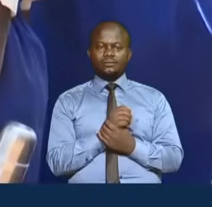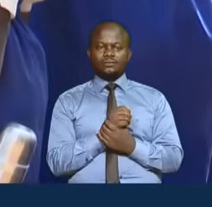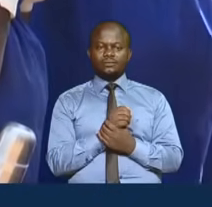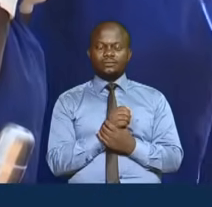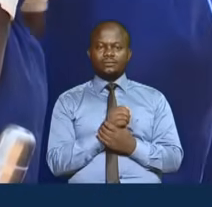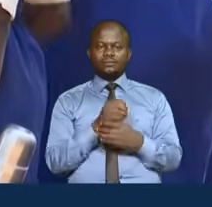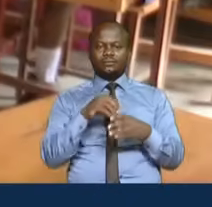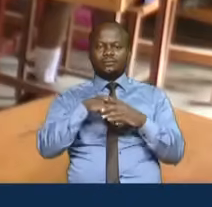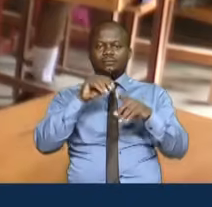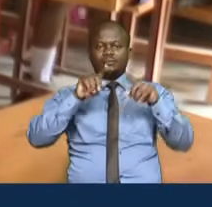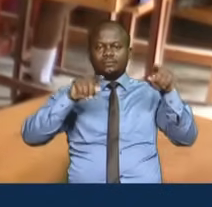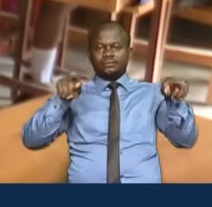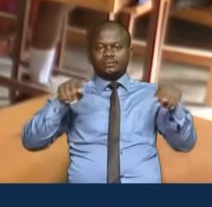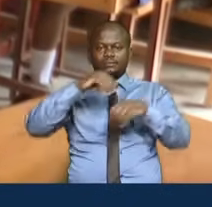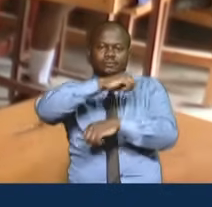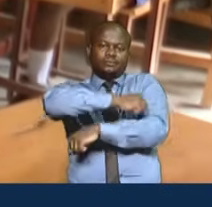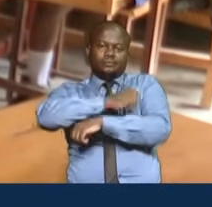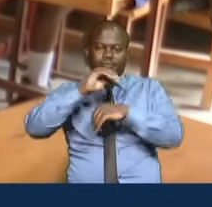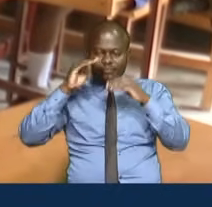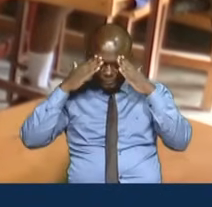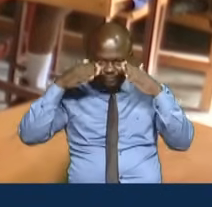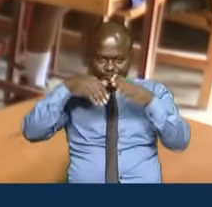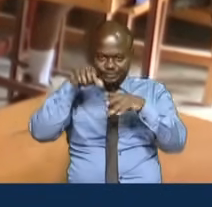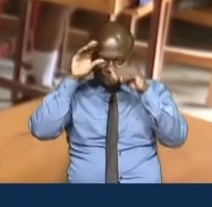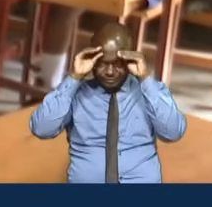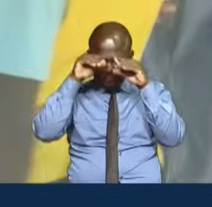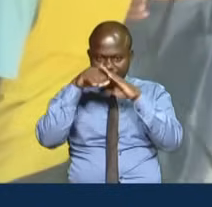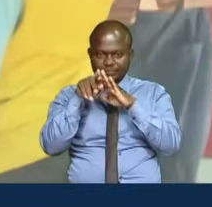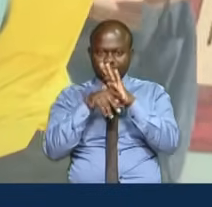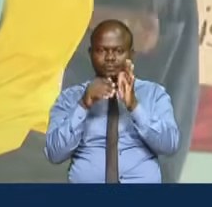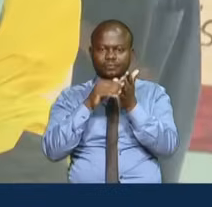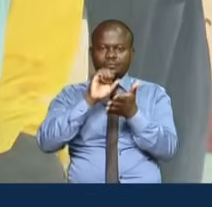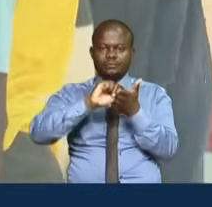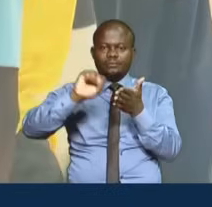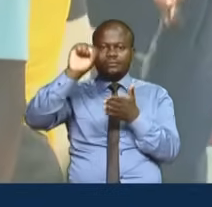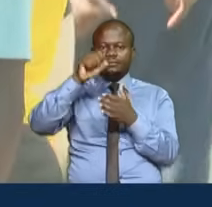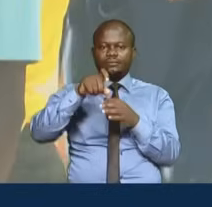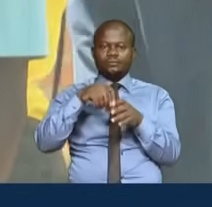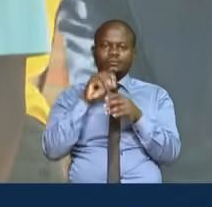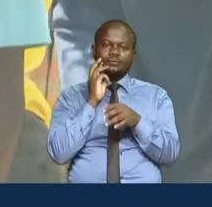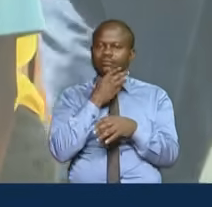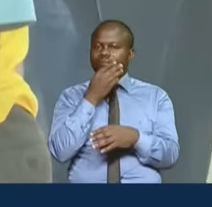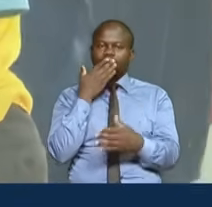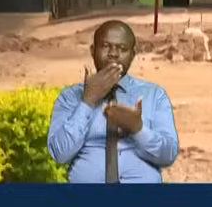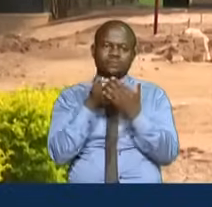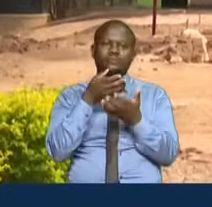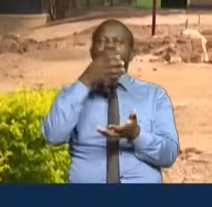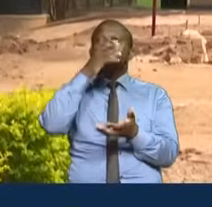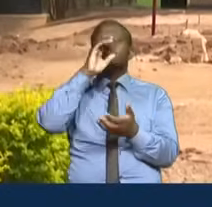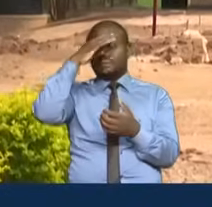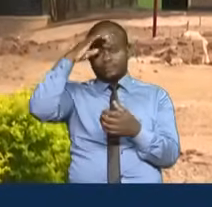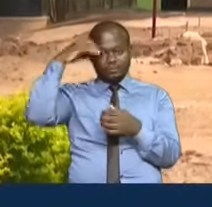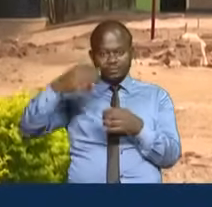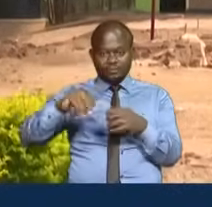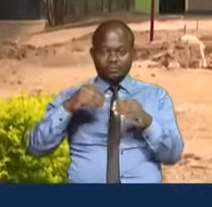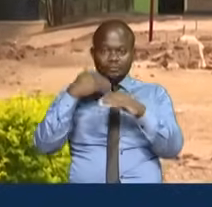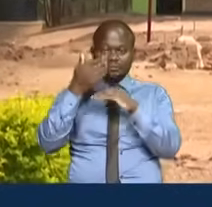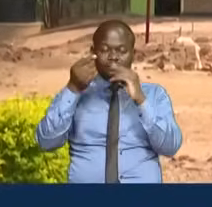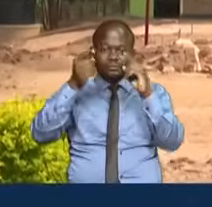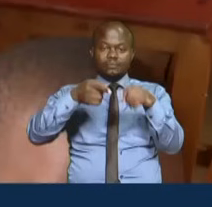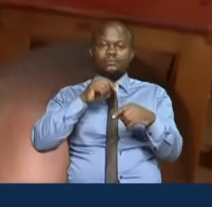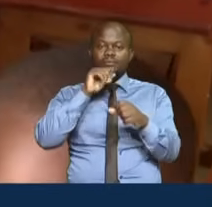Mu bihe bitandukanye abanyeshuri biganjemo biga mu mashuri abanza n'ayisumbuye bakenera amazi meza yo kunywa bikabagora, nabonetse